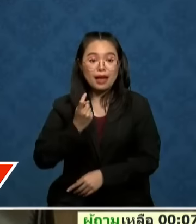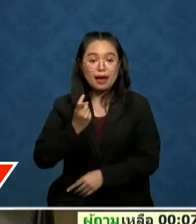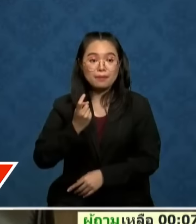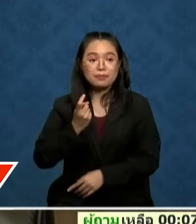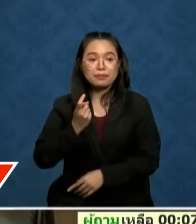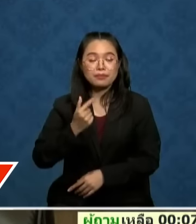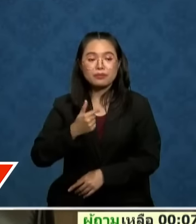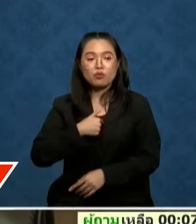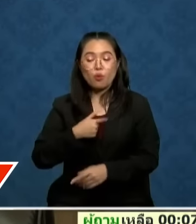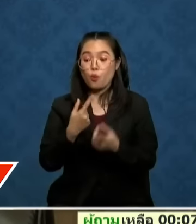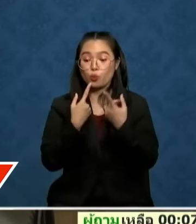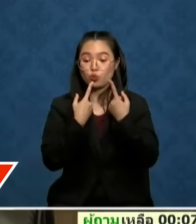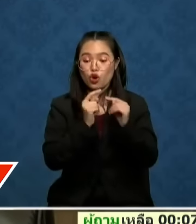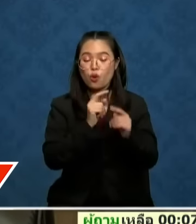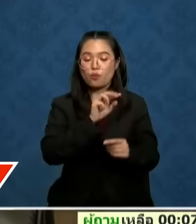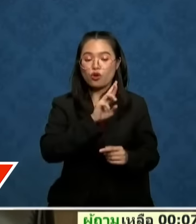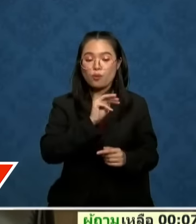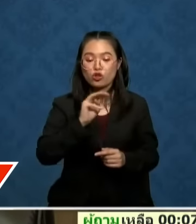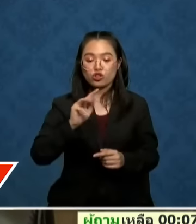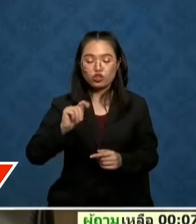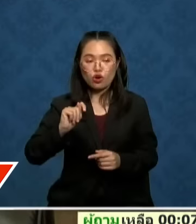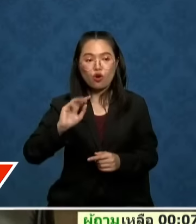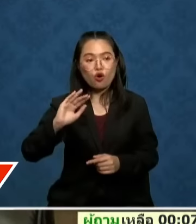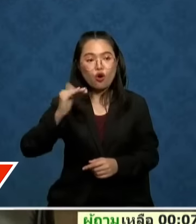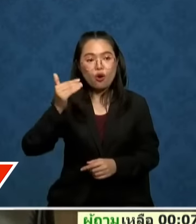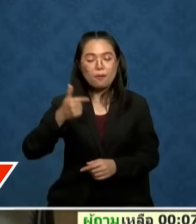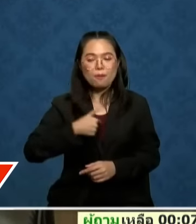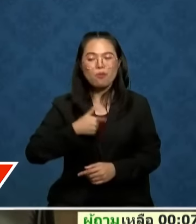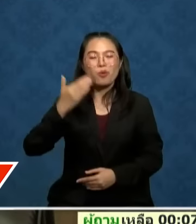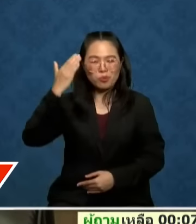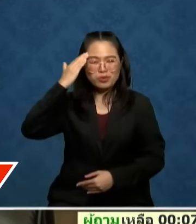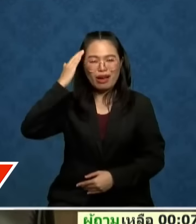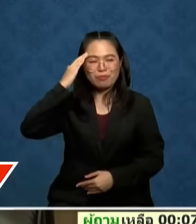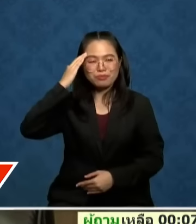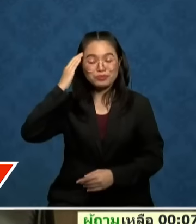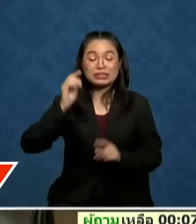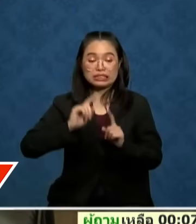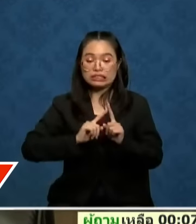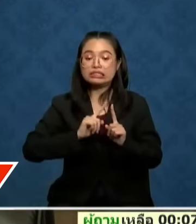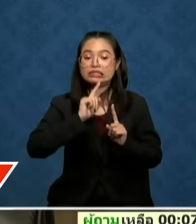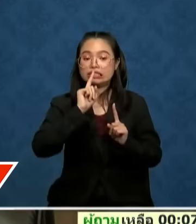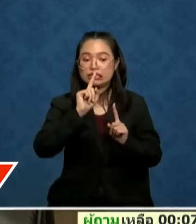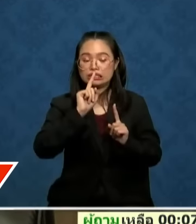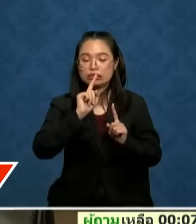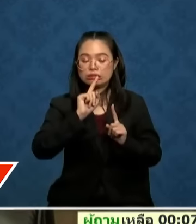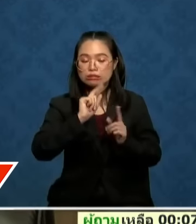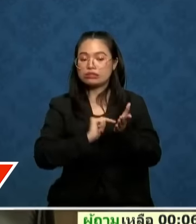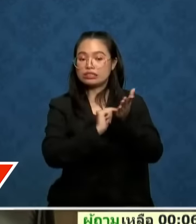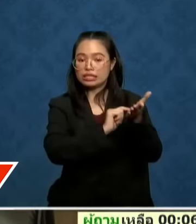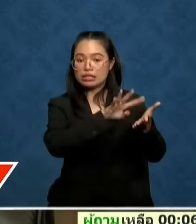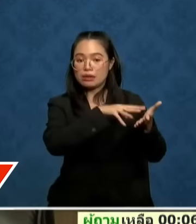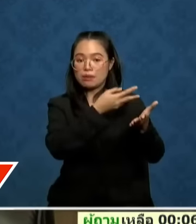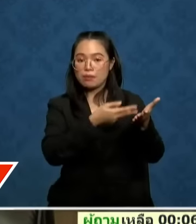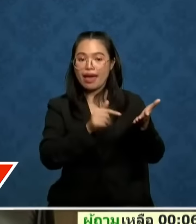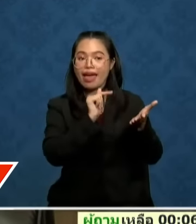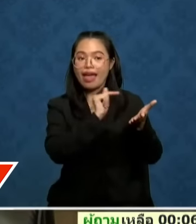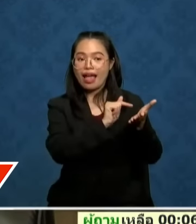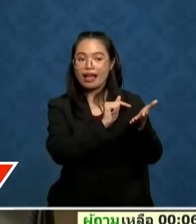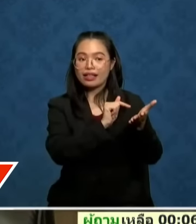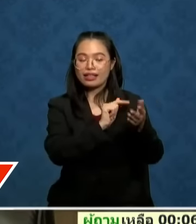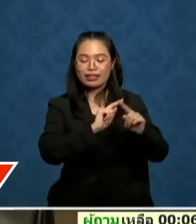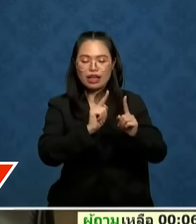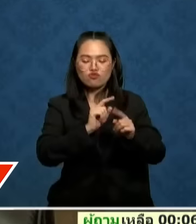ขออนุญาตตอบท่านรัฐมนตรีก่อนผมทราบดีคือมันเป็นเรื่องที่1มีการเสนอแผนแต่ท่านรัฐมนตรีกลัวว่าการเ